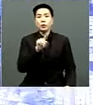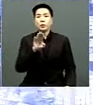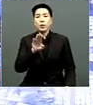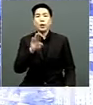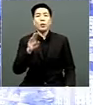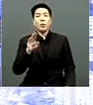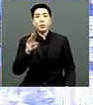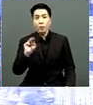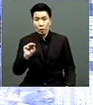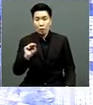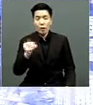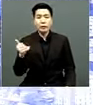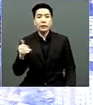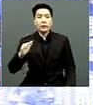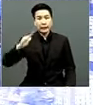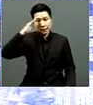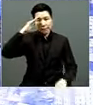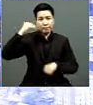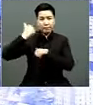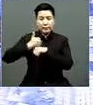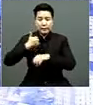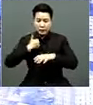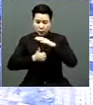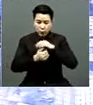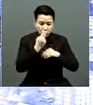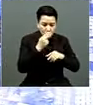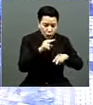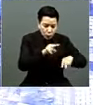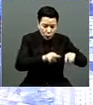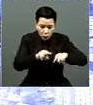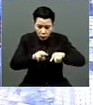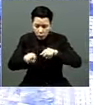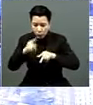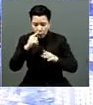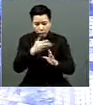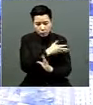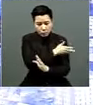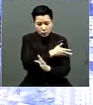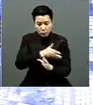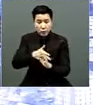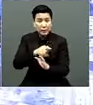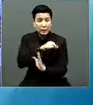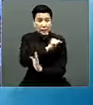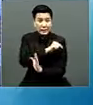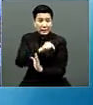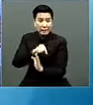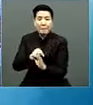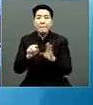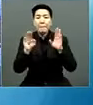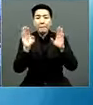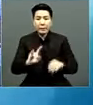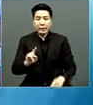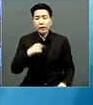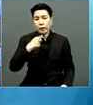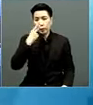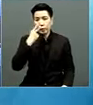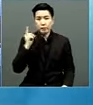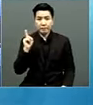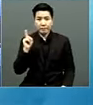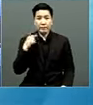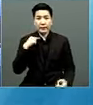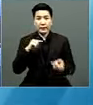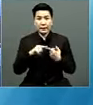คือท่านไปตรวจและได้ผลงานของการตรวจในระยะที่ผ่านมานะครับเป็นอย่างไรบ้างก็จะเห็นกราฟ